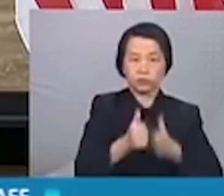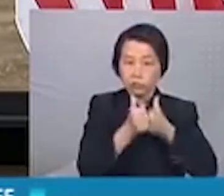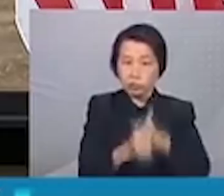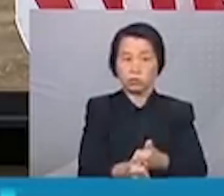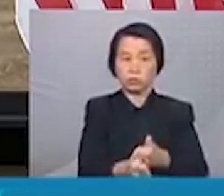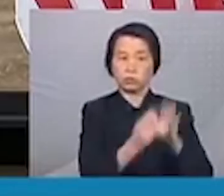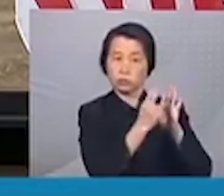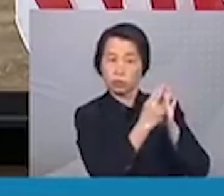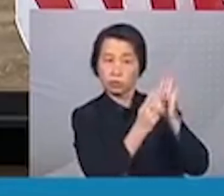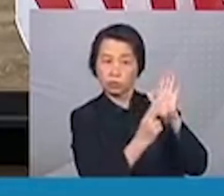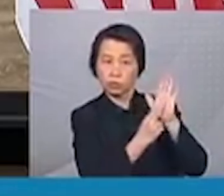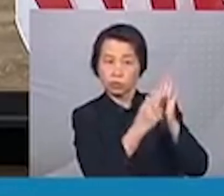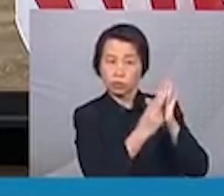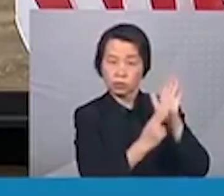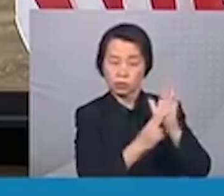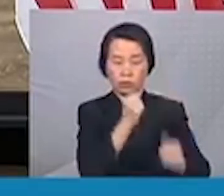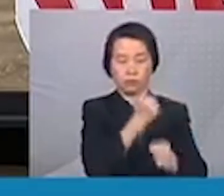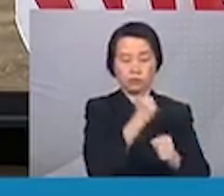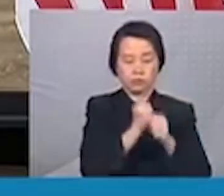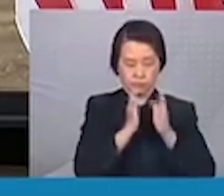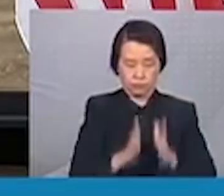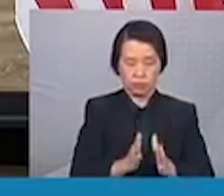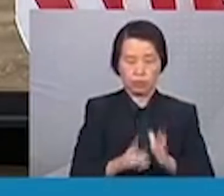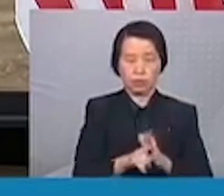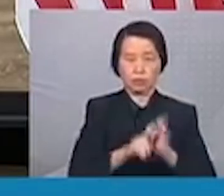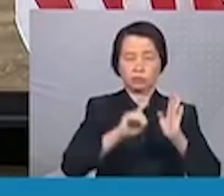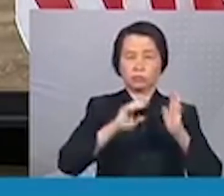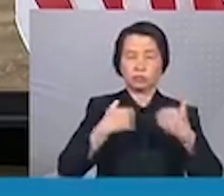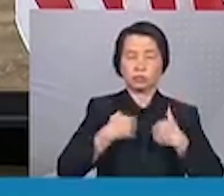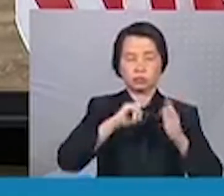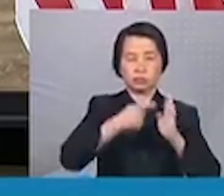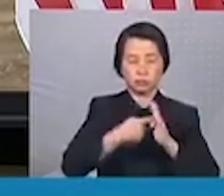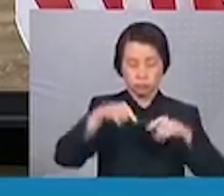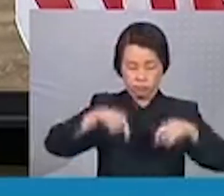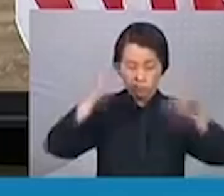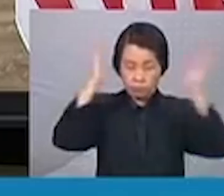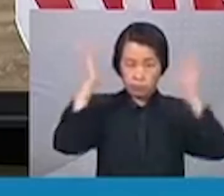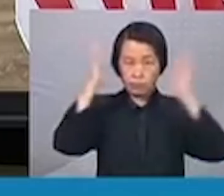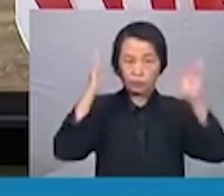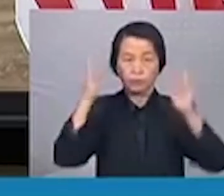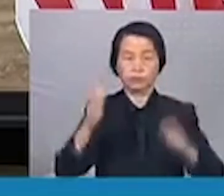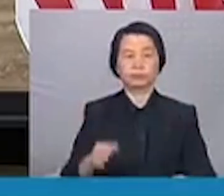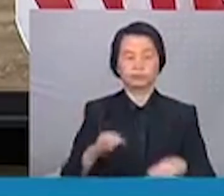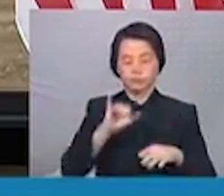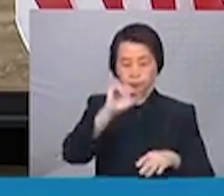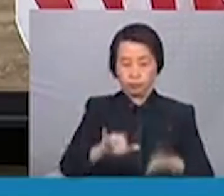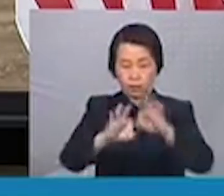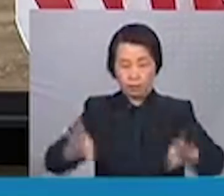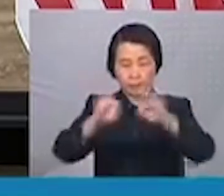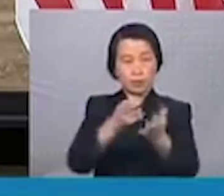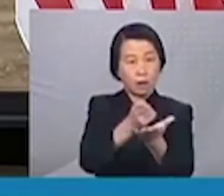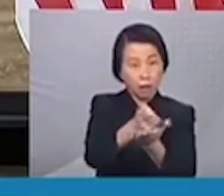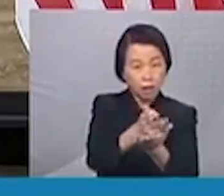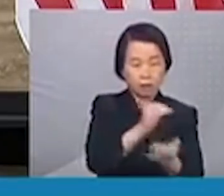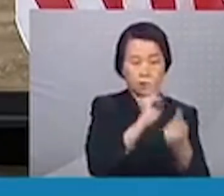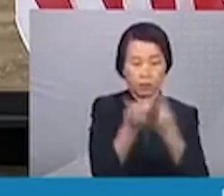kepada undang-undang mengenai pekerjaan yang berkuasa di negara ini yang penting hak